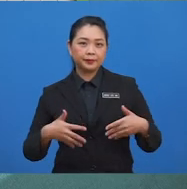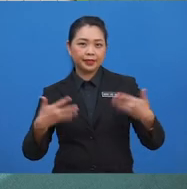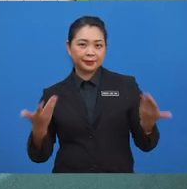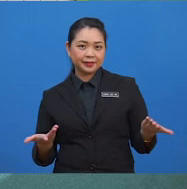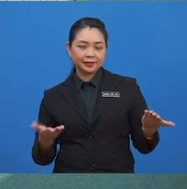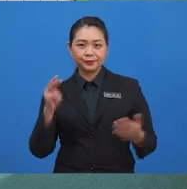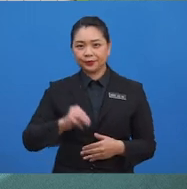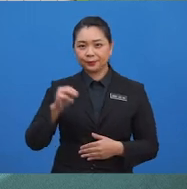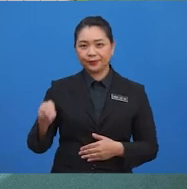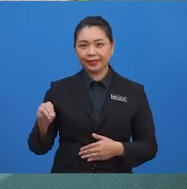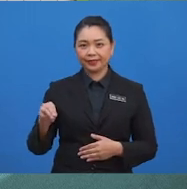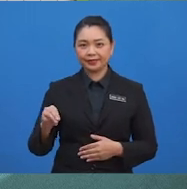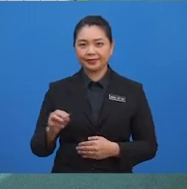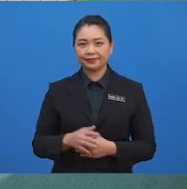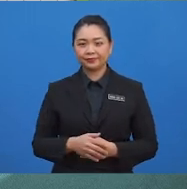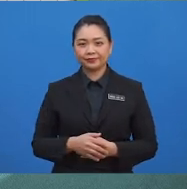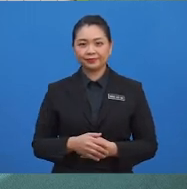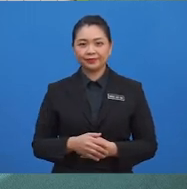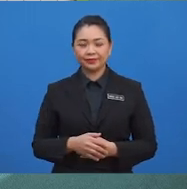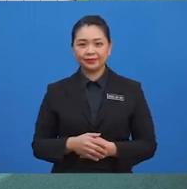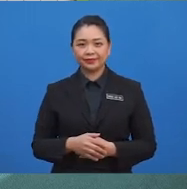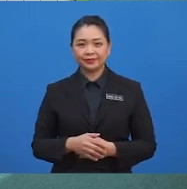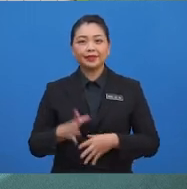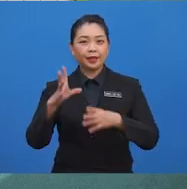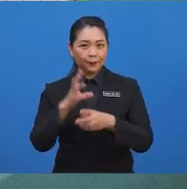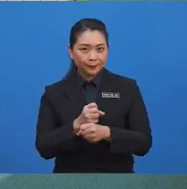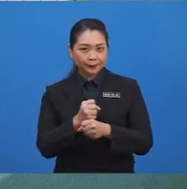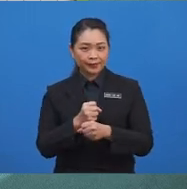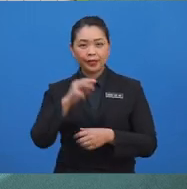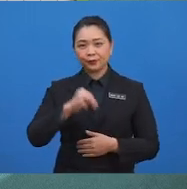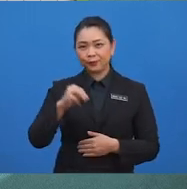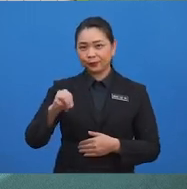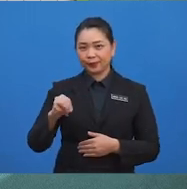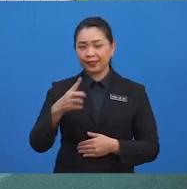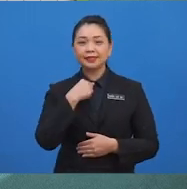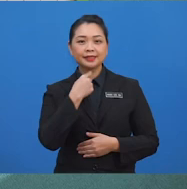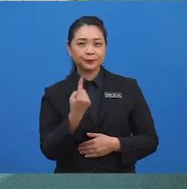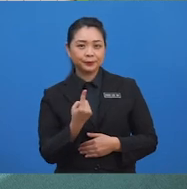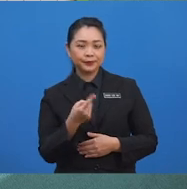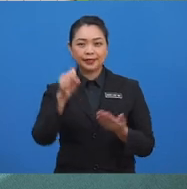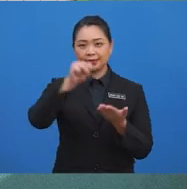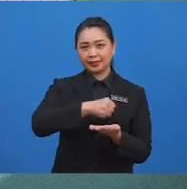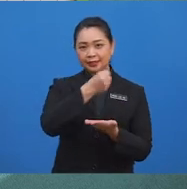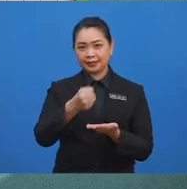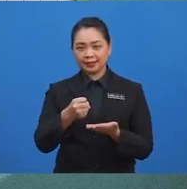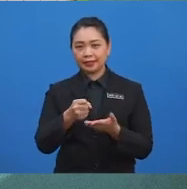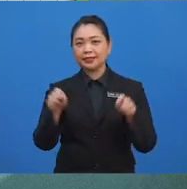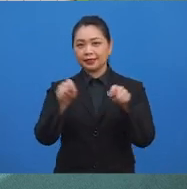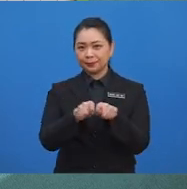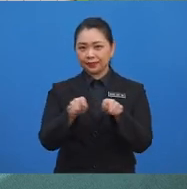Bagaimana murid-murid Dapatkah murid-murid mendendangkan syair